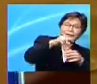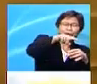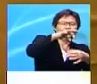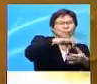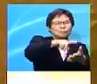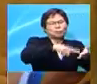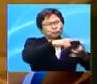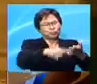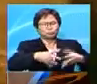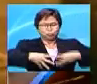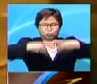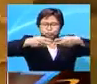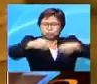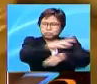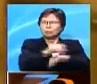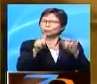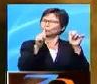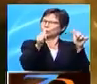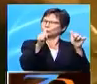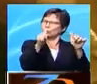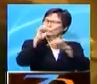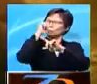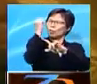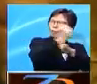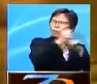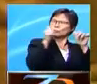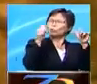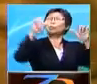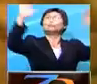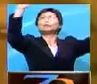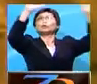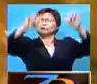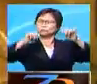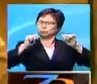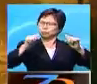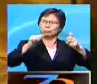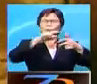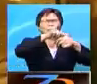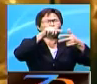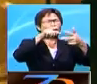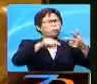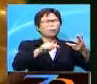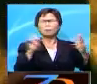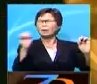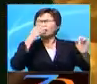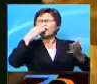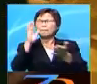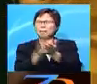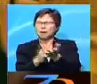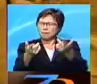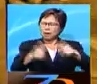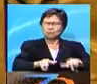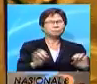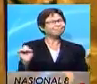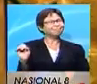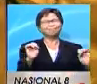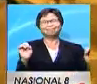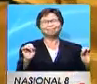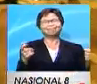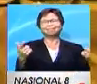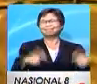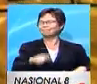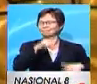berjalan lancar dan baik suasana baik cuaca cuaca pun baik dan tidak ada perkara-perkara yang di luar jangkaan yang